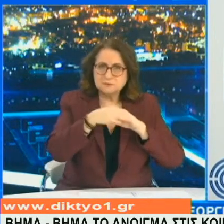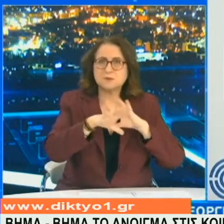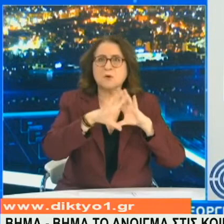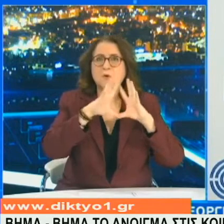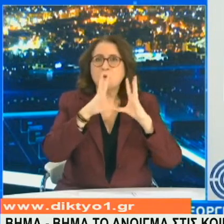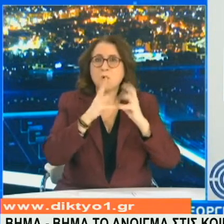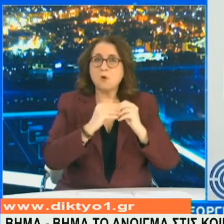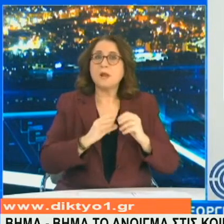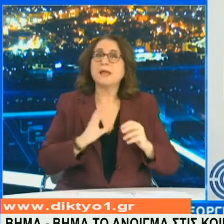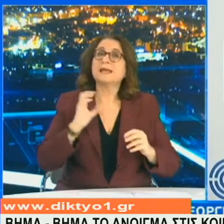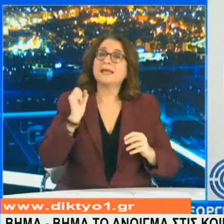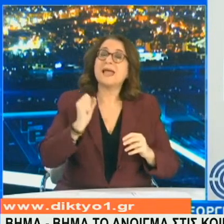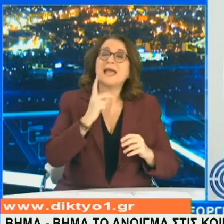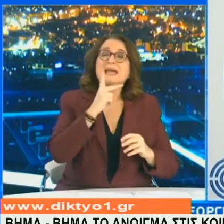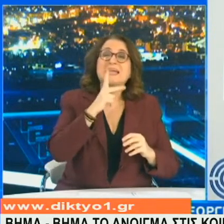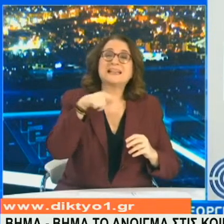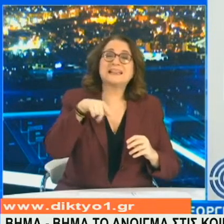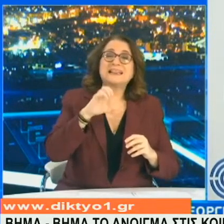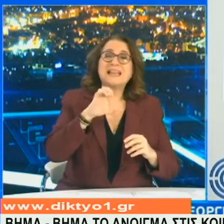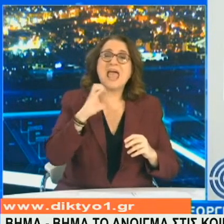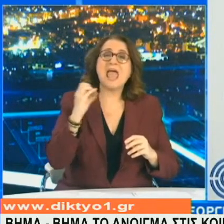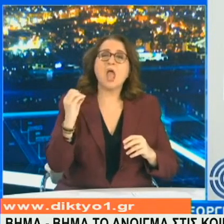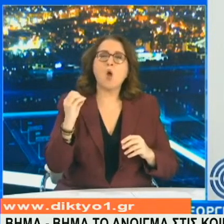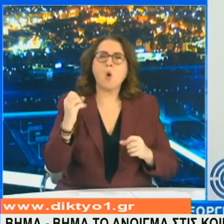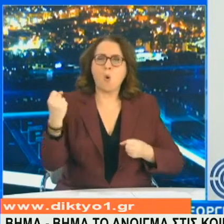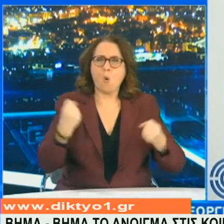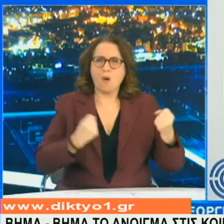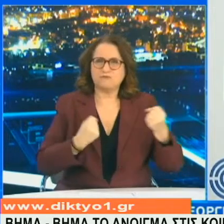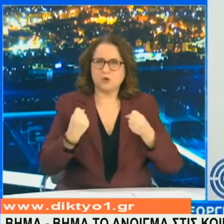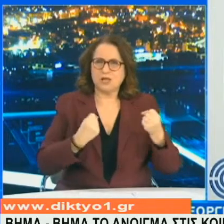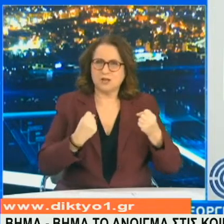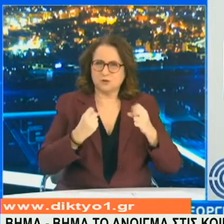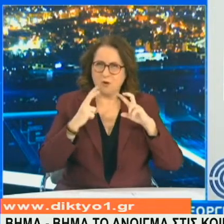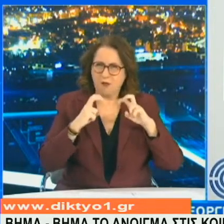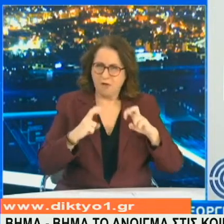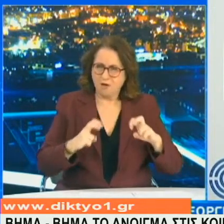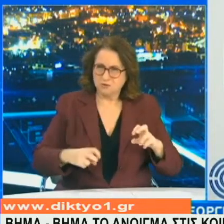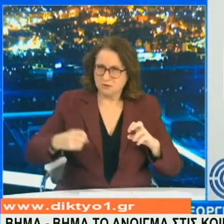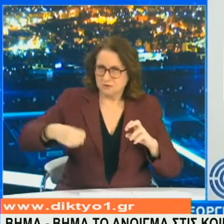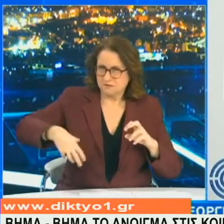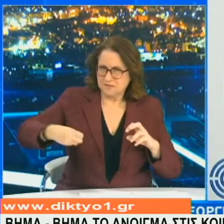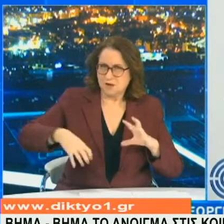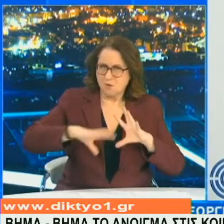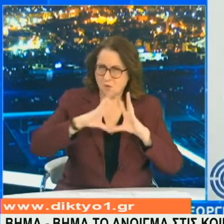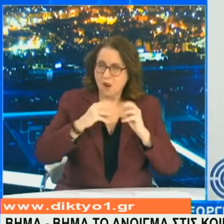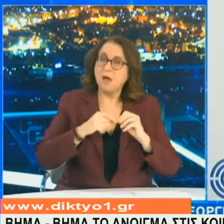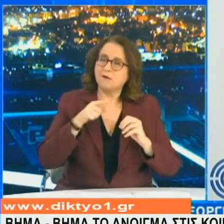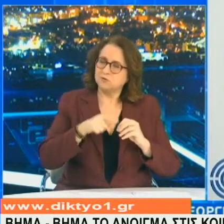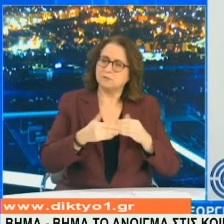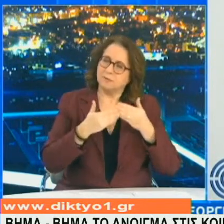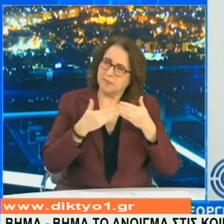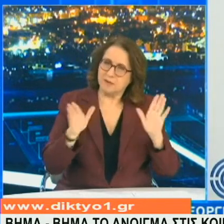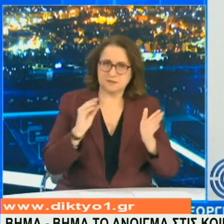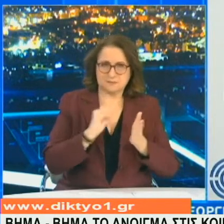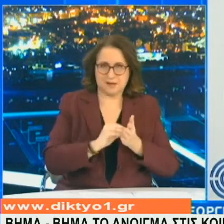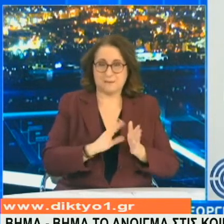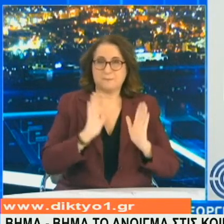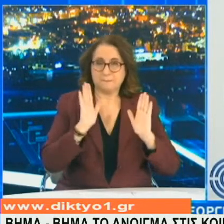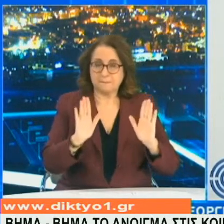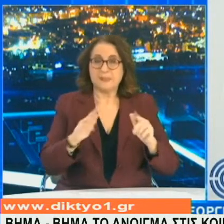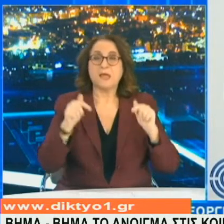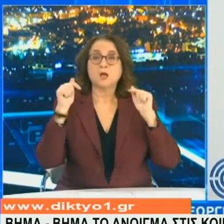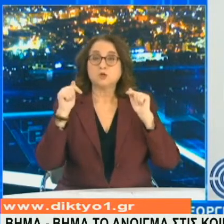Πώς θα γίνει τώρα η λειτουργία του λιανικού εμπορίου? Θέλω την πολύ μεγάλη σας προσοχή εδώ, διότι οι